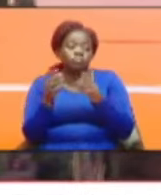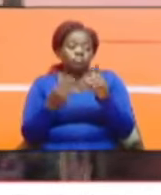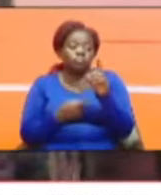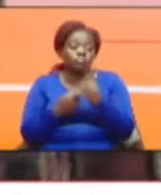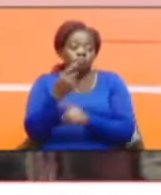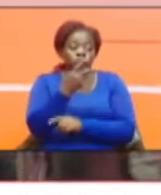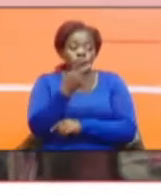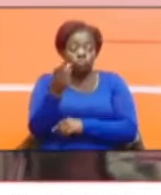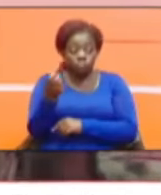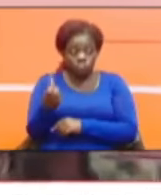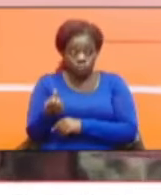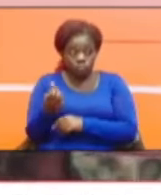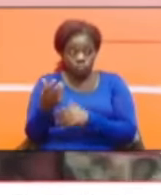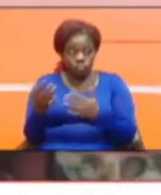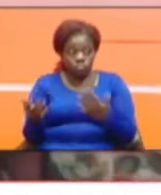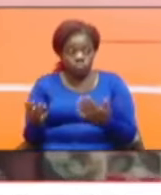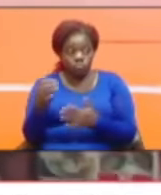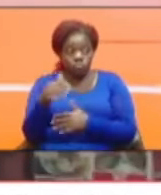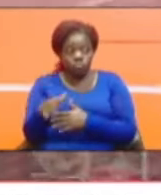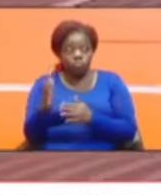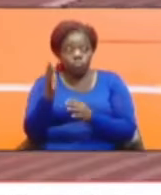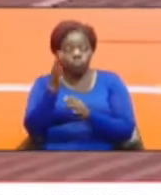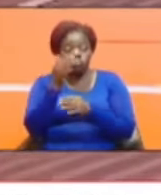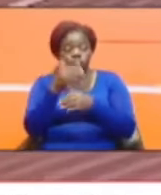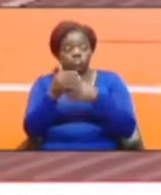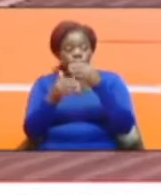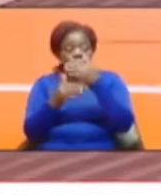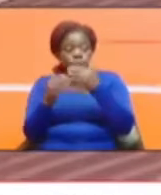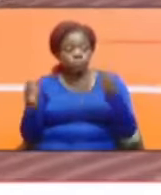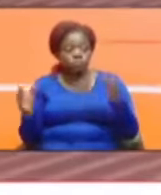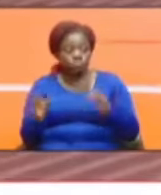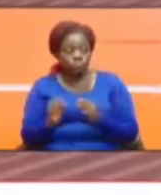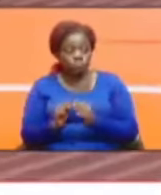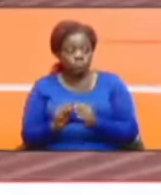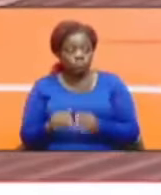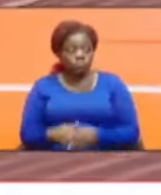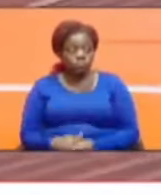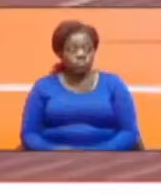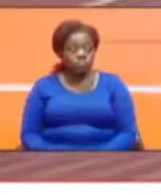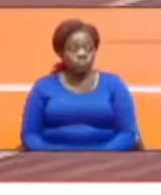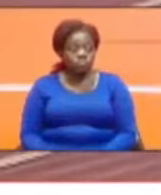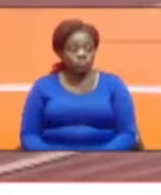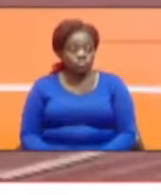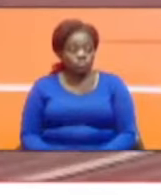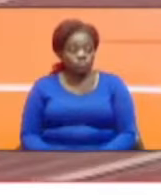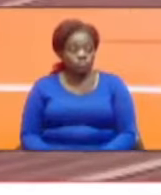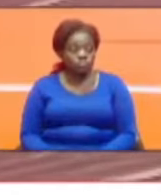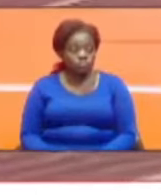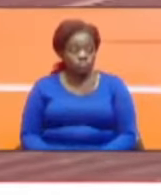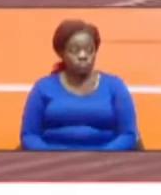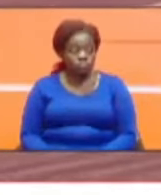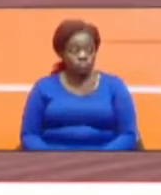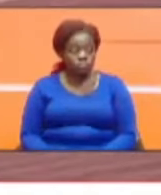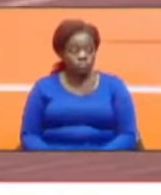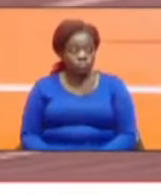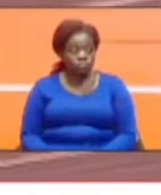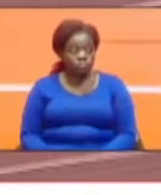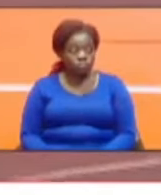z'abapangisa 26 n'eya kalina. Robina Nantale yakusakidde gwino ku Bukedde TV.